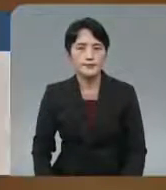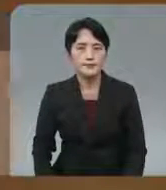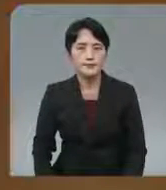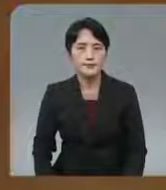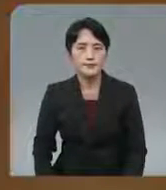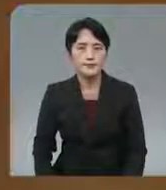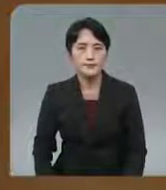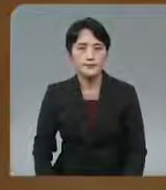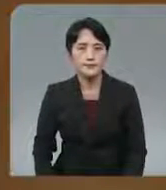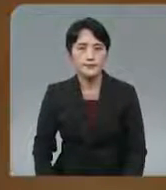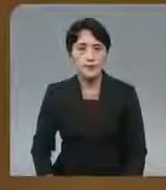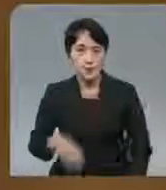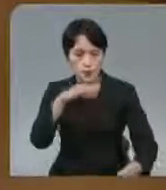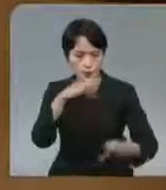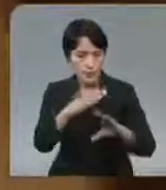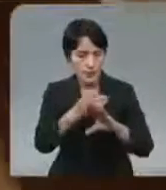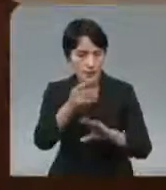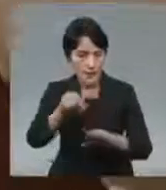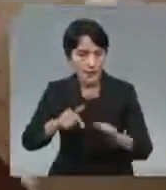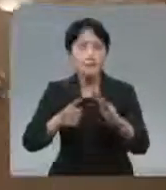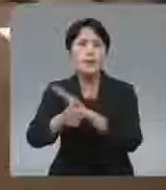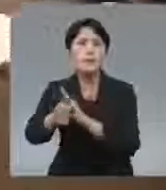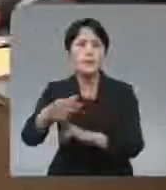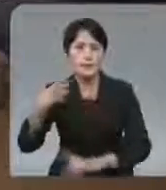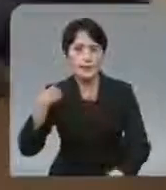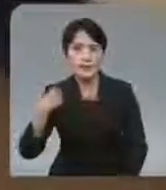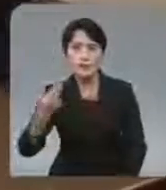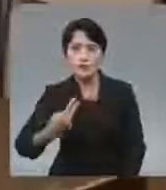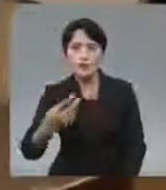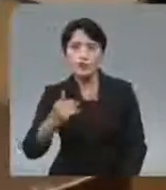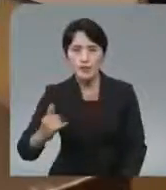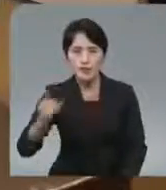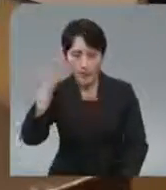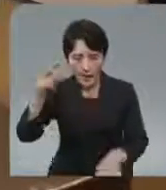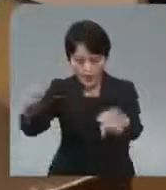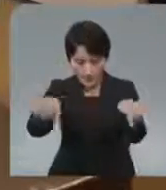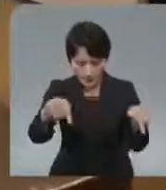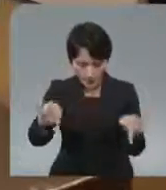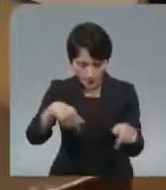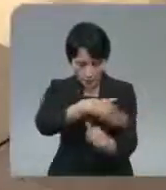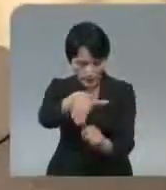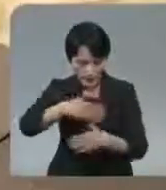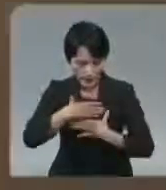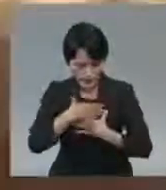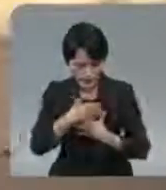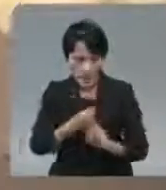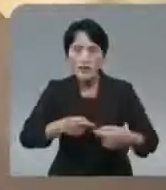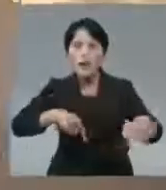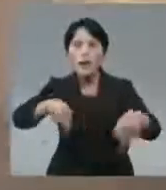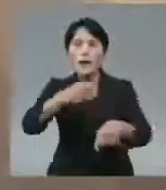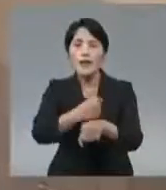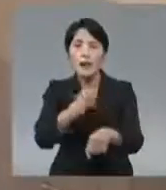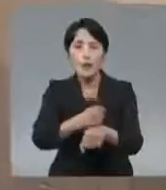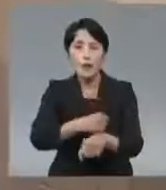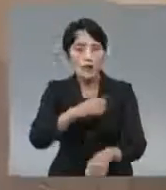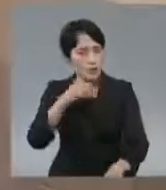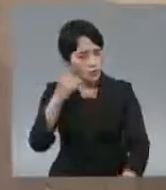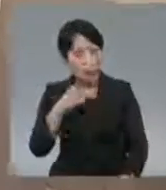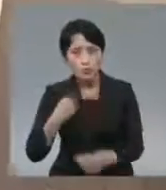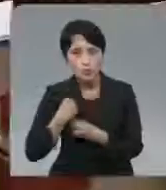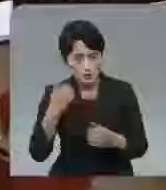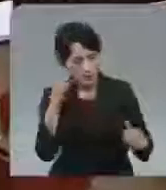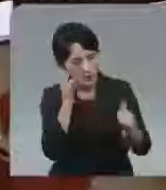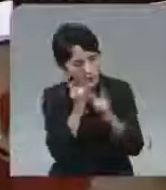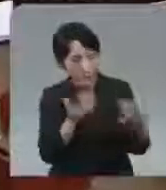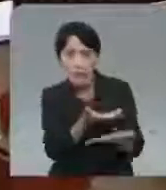đặt phải viên con kim nhận định chuyến thăm Hàn Quốc lần này thể hiện lập trường nhất quán của Washington trong việc duy trì hợp tác chặt chẽ nhất có thể với chính